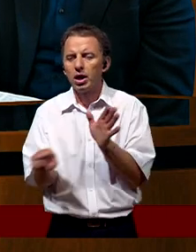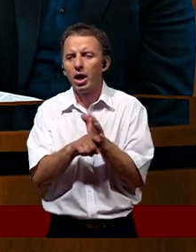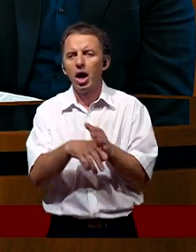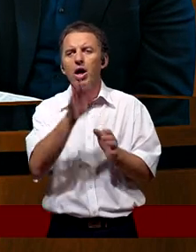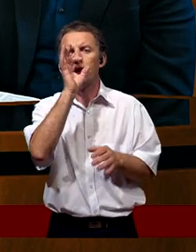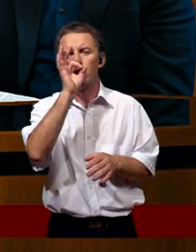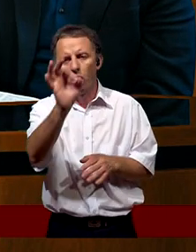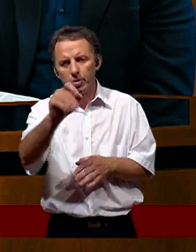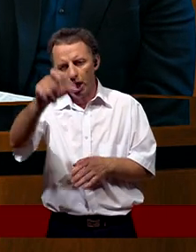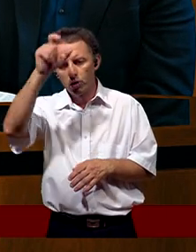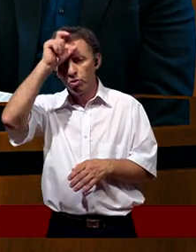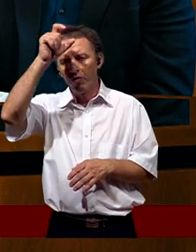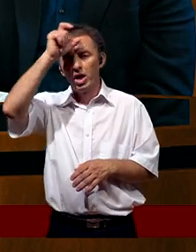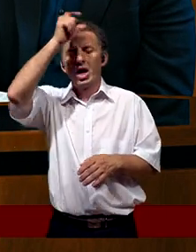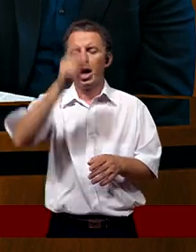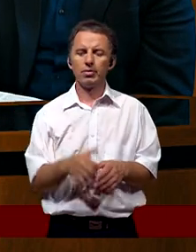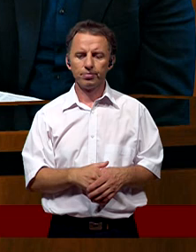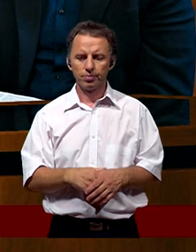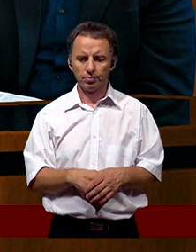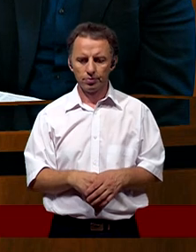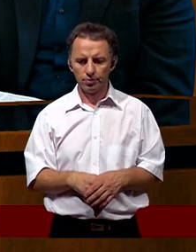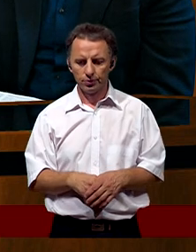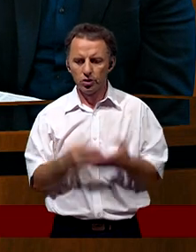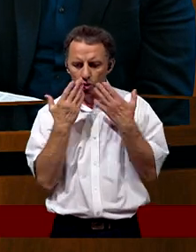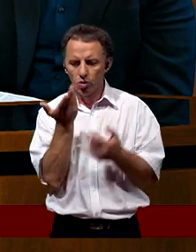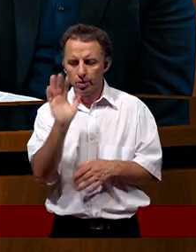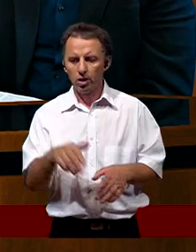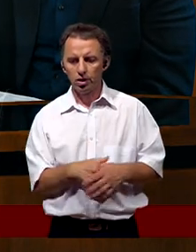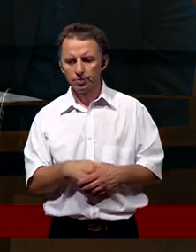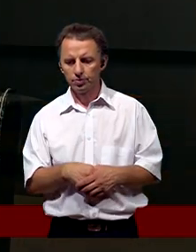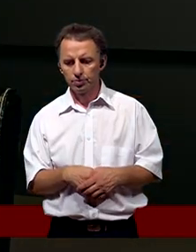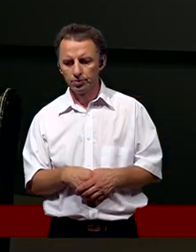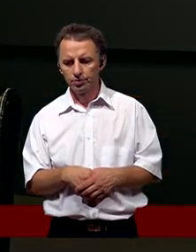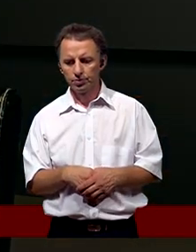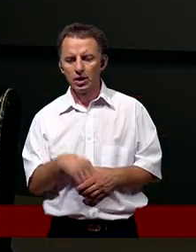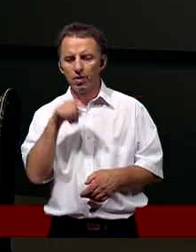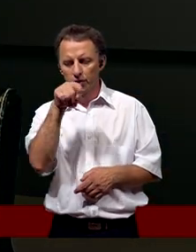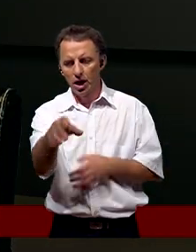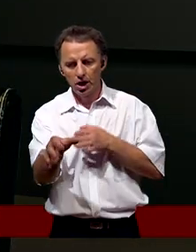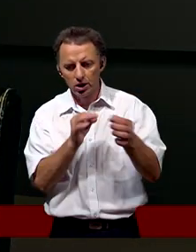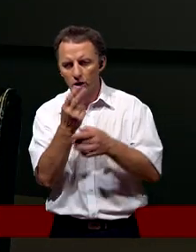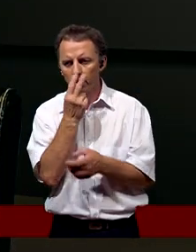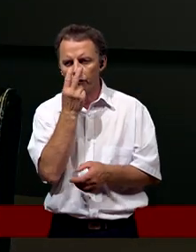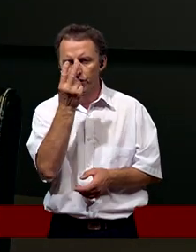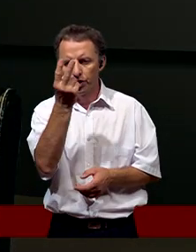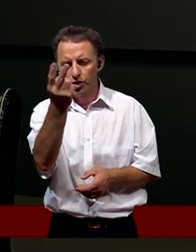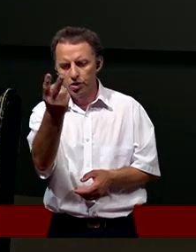dla dobra człowieka. Tak, tak. Dziękuję bardzo. No właśnie, w tej historii widzimy,